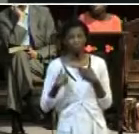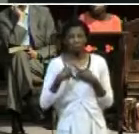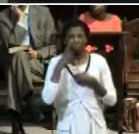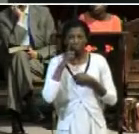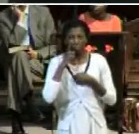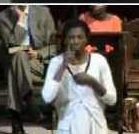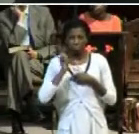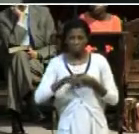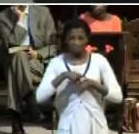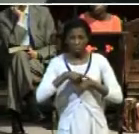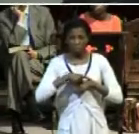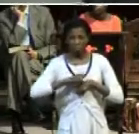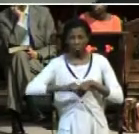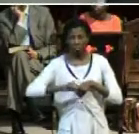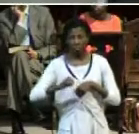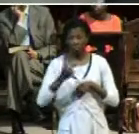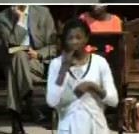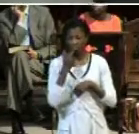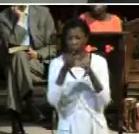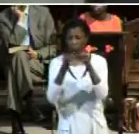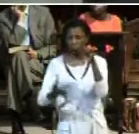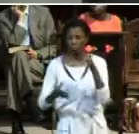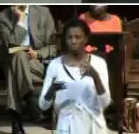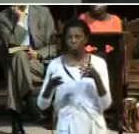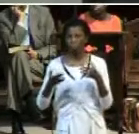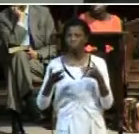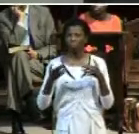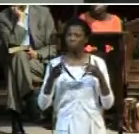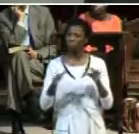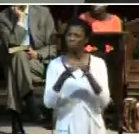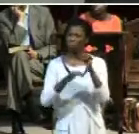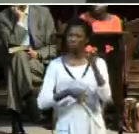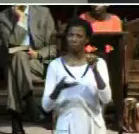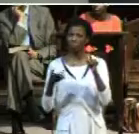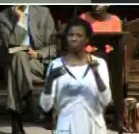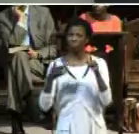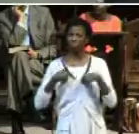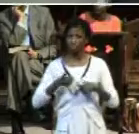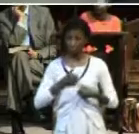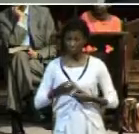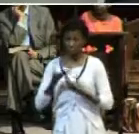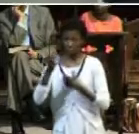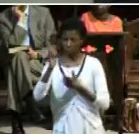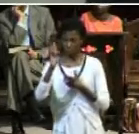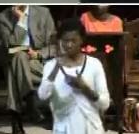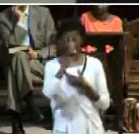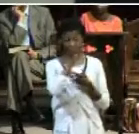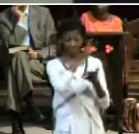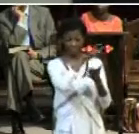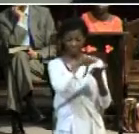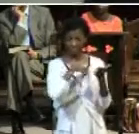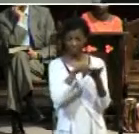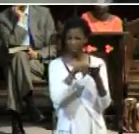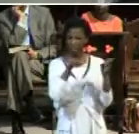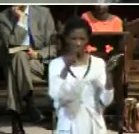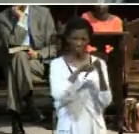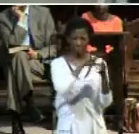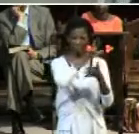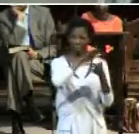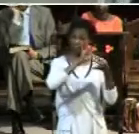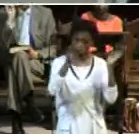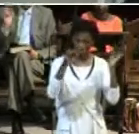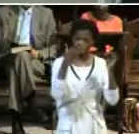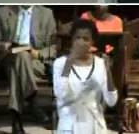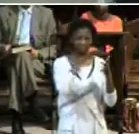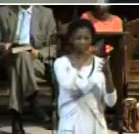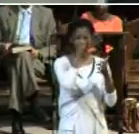passe. La conclusion, je la prendrai dans le texte parallèle qui se trouve dans Matthieu. Matthieu au chapitre